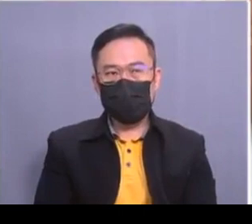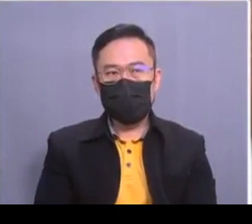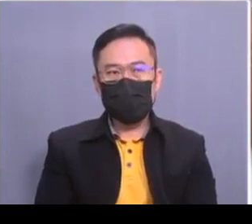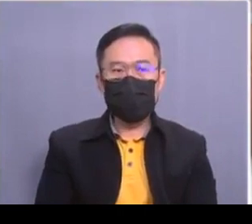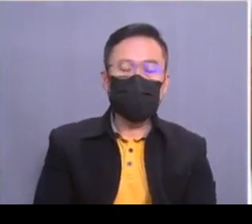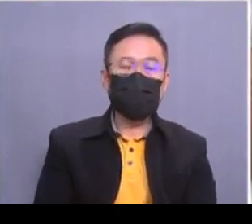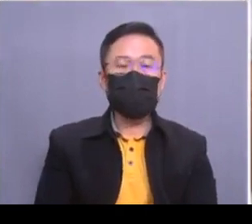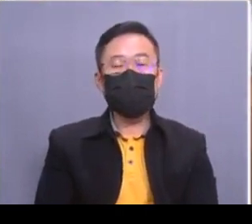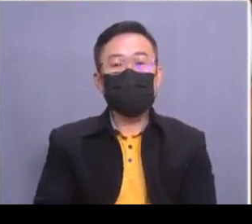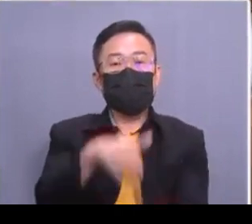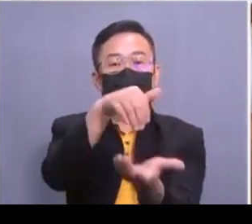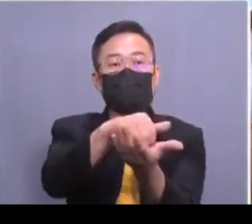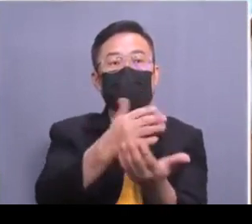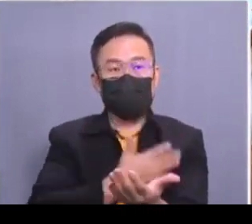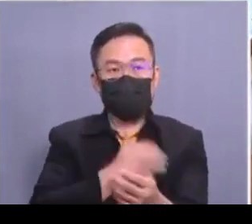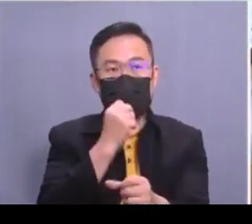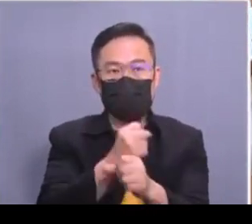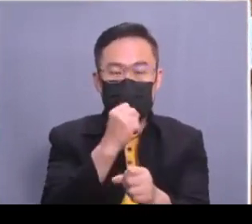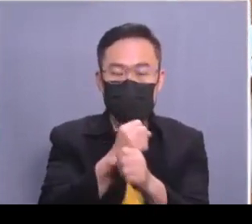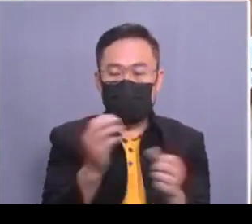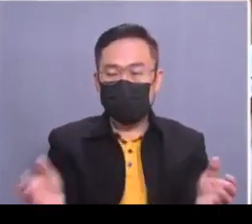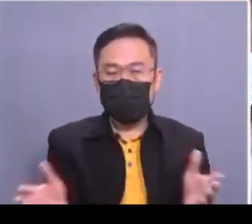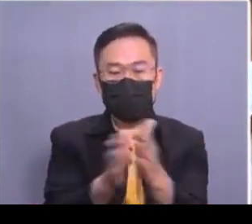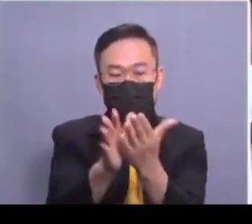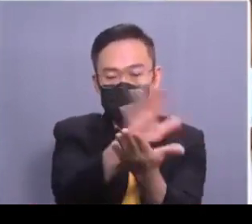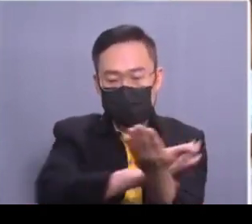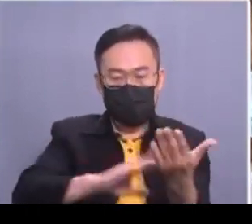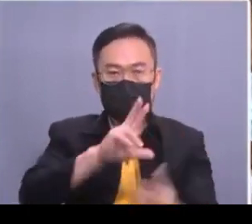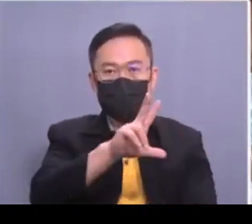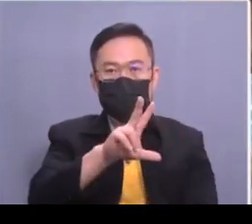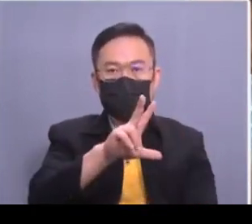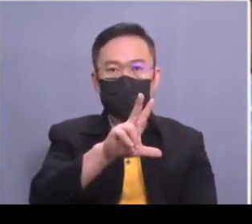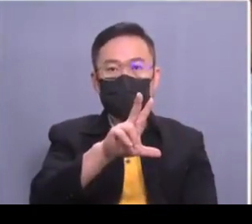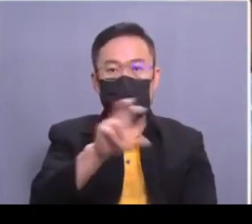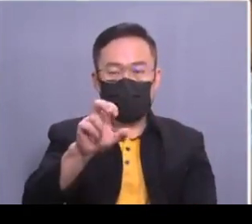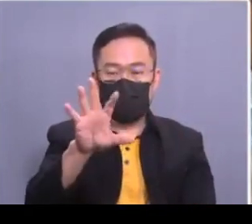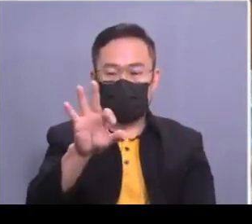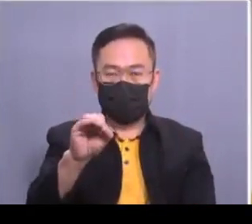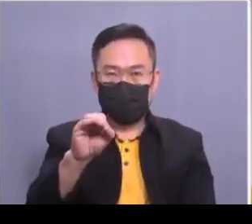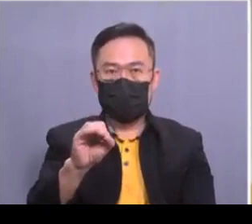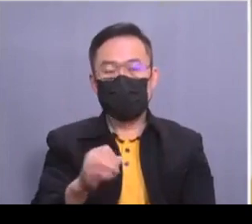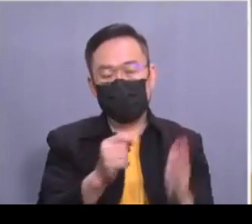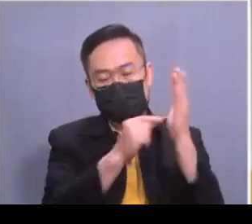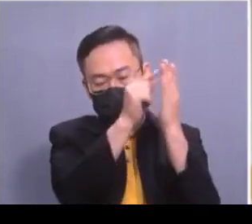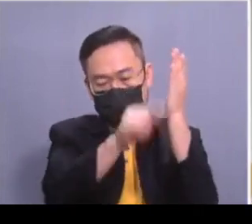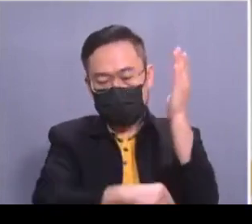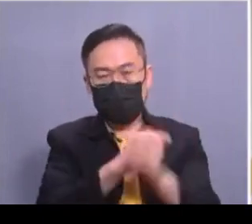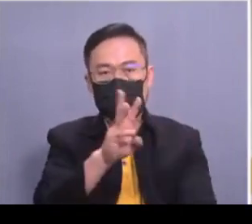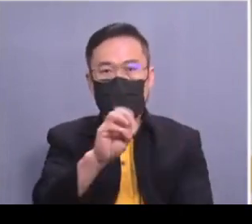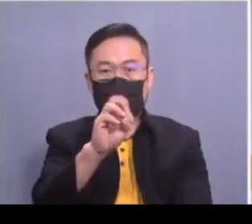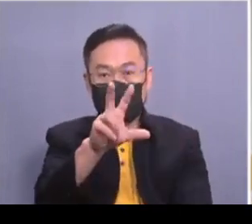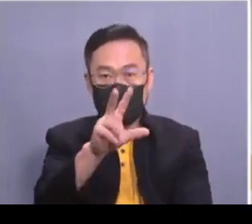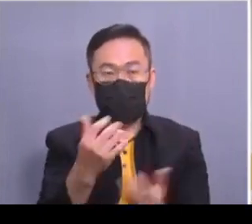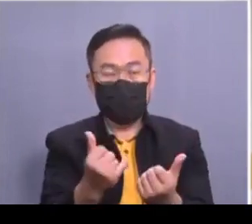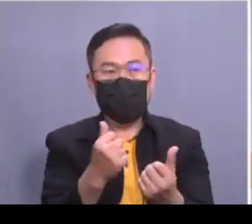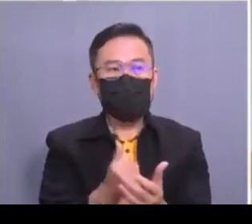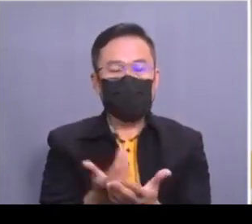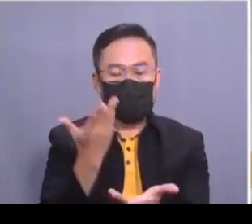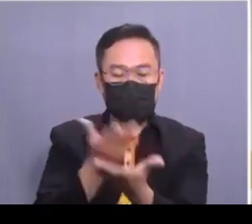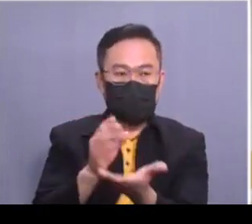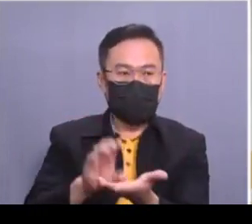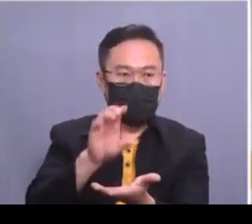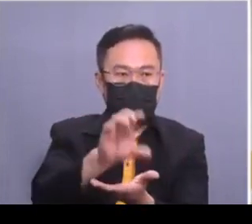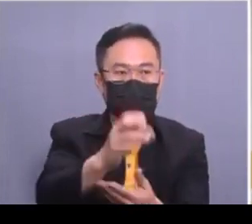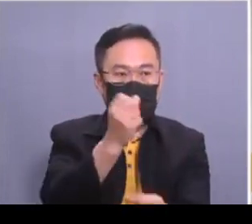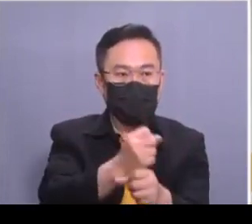สดปช.ที่เข้าร่วมเนี่ยประมาณ390กว่าแห่งนะครับใน63จังหวัดกิจกรรมหลักๆที่เรามอบให้การให้งบประมาณ